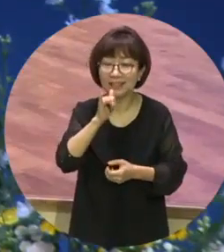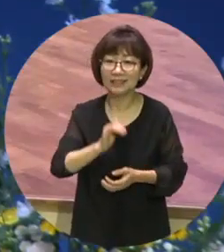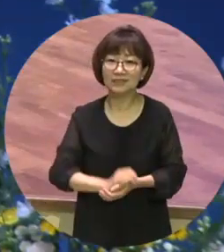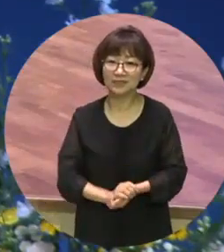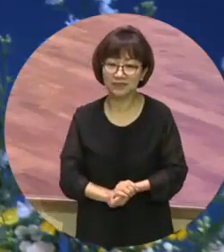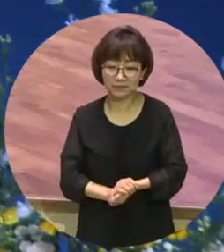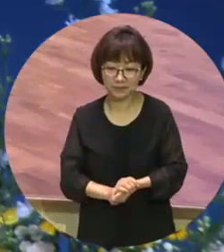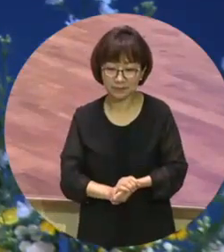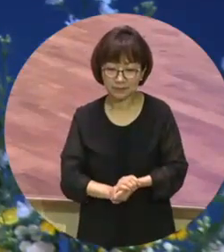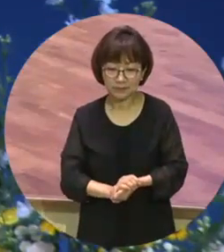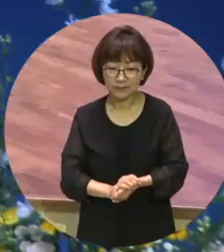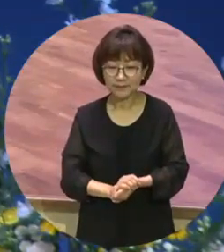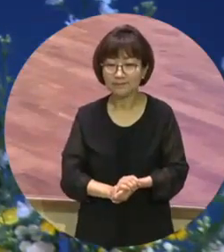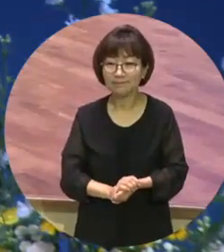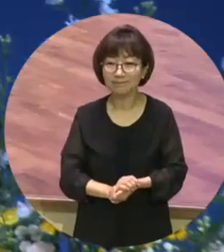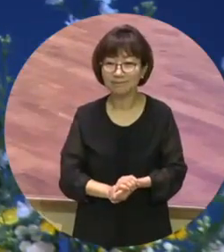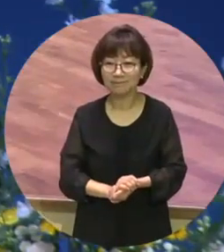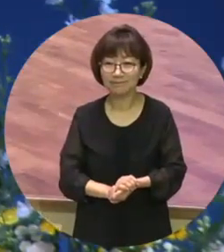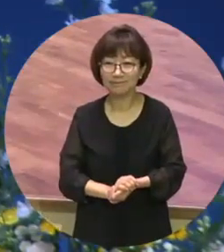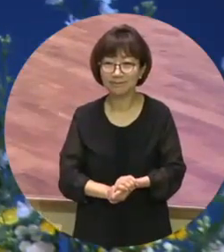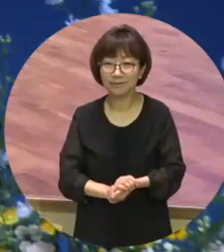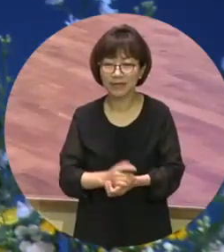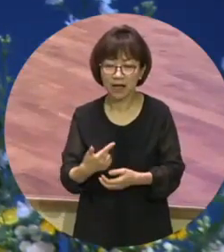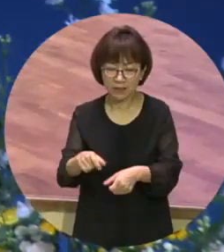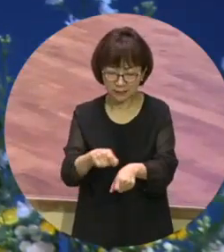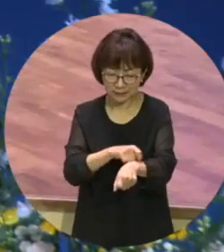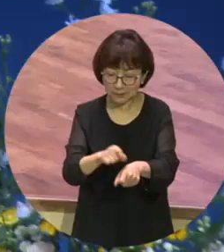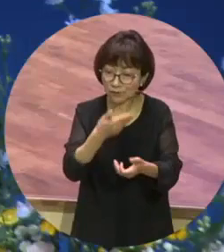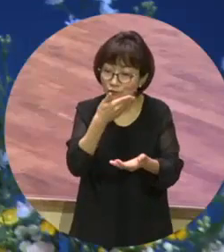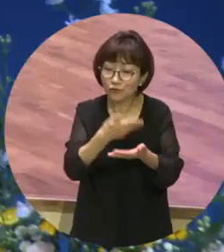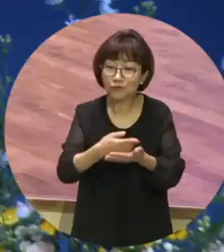무엇보다도 구원에 대한 감사가 중요합니다.